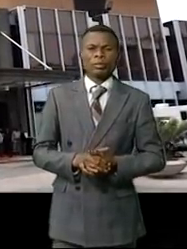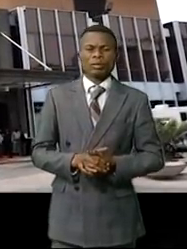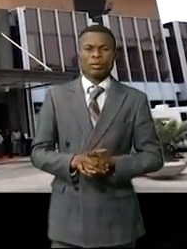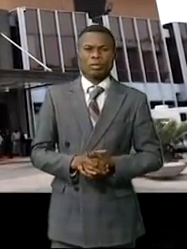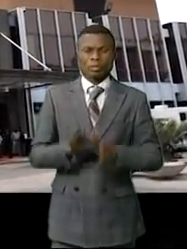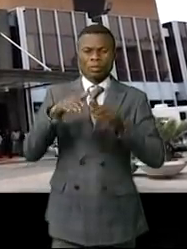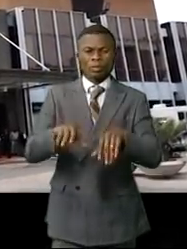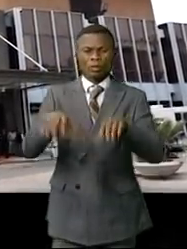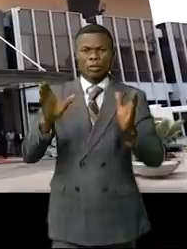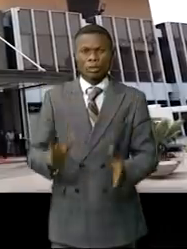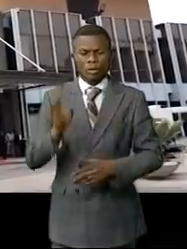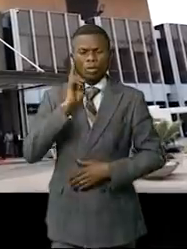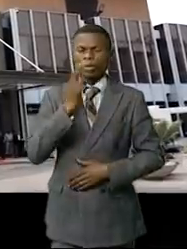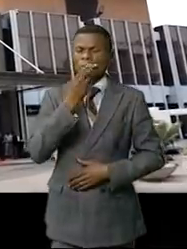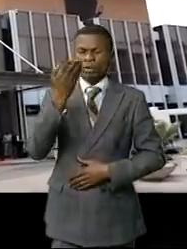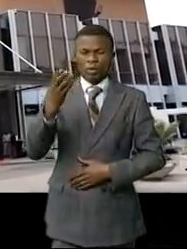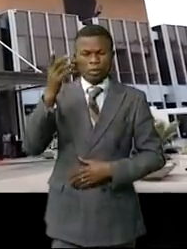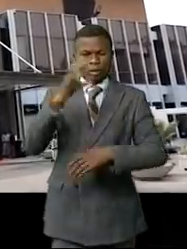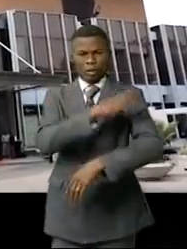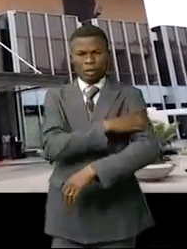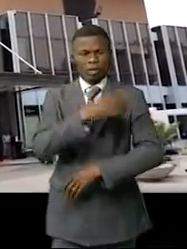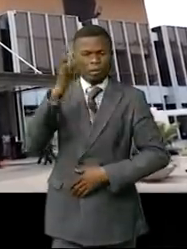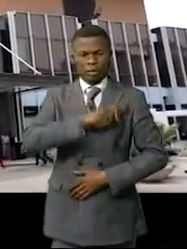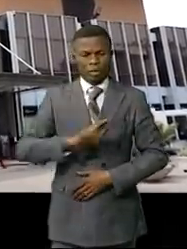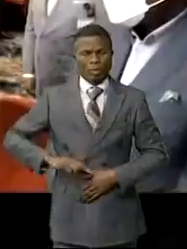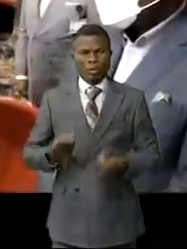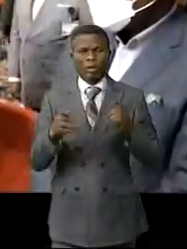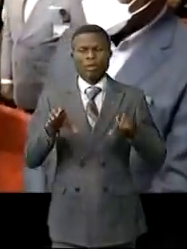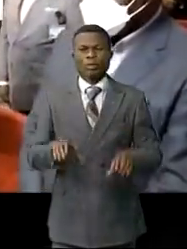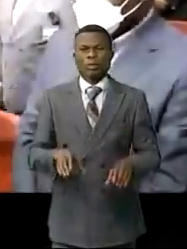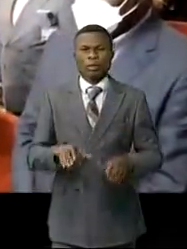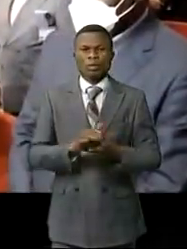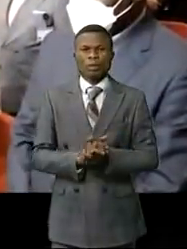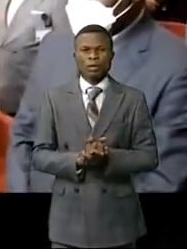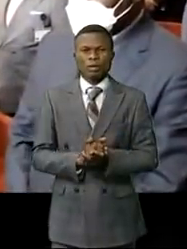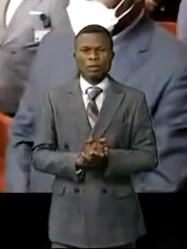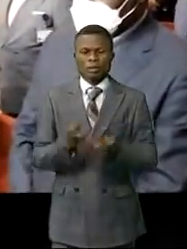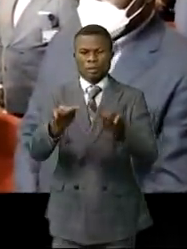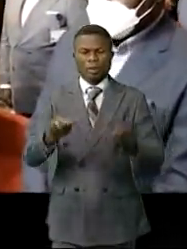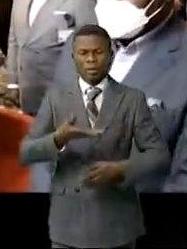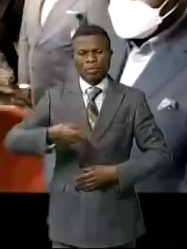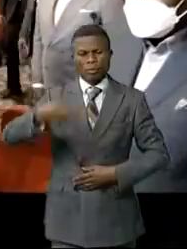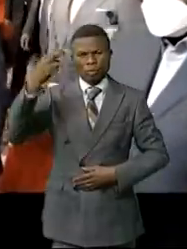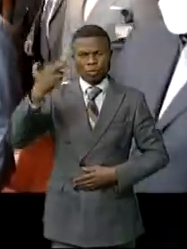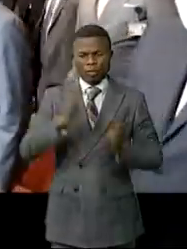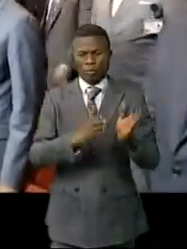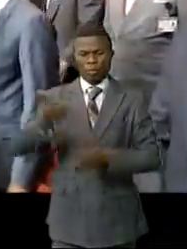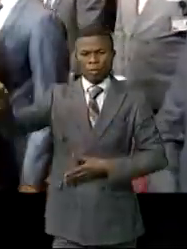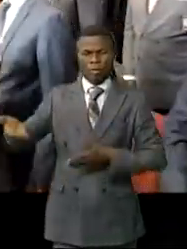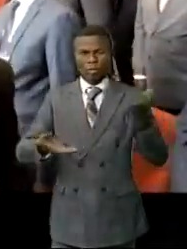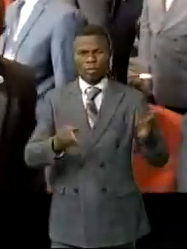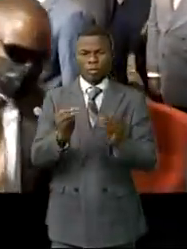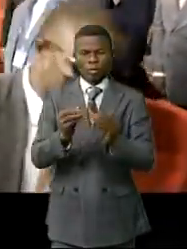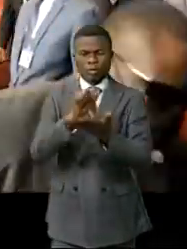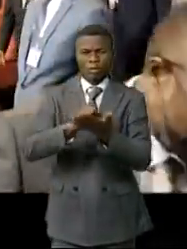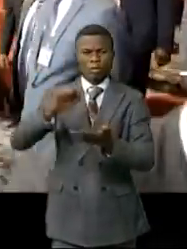Fleuve Congo Hôtel à Kinshasa, capitale de la République démocratique du Congo. Cadre VIP aménagé pour accueillir les assises du